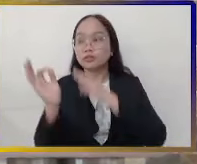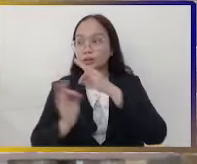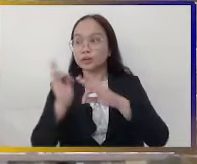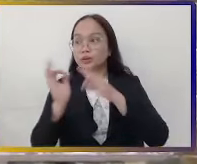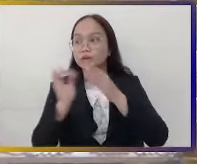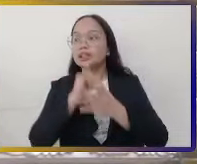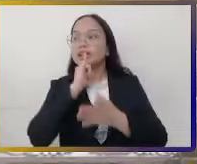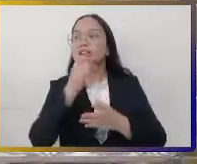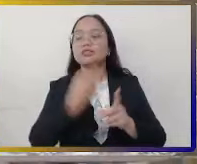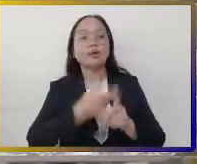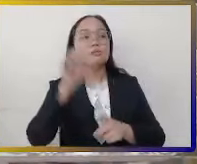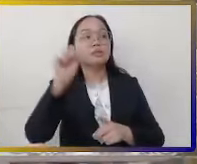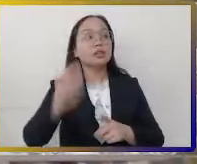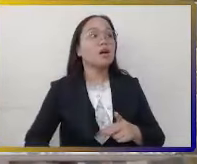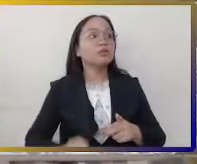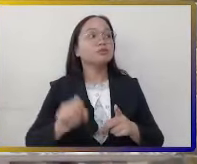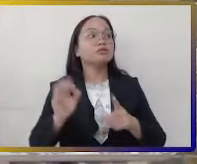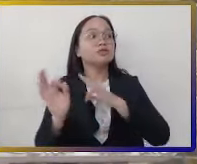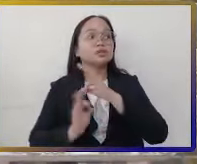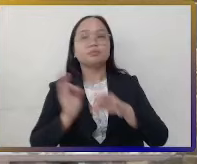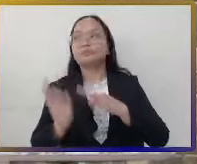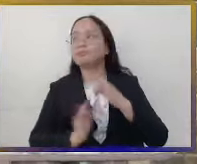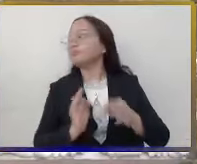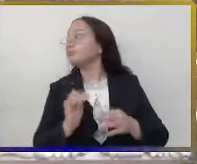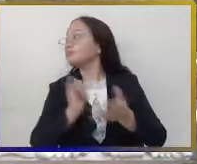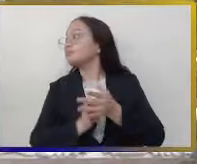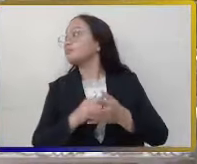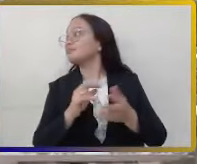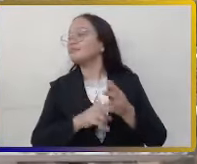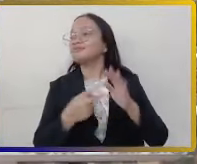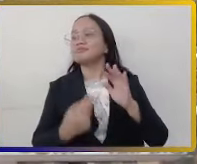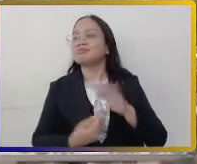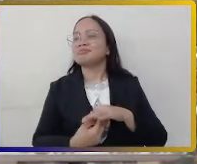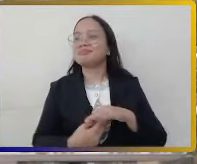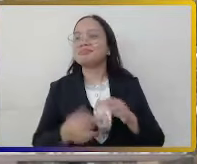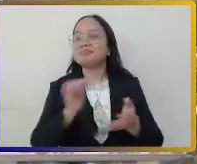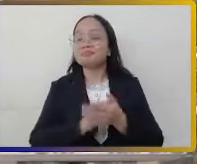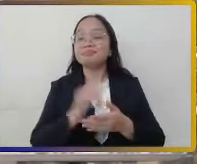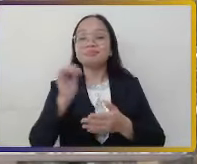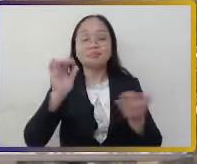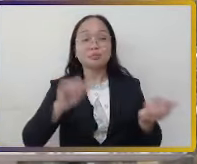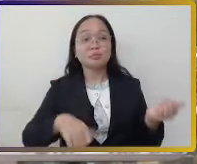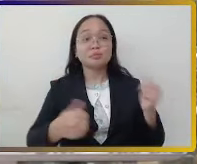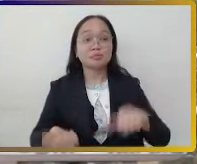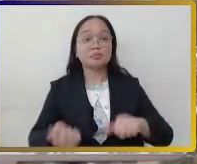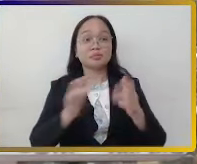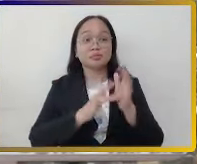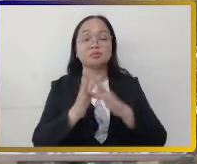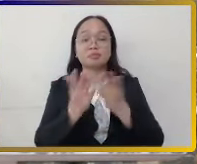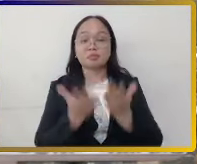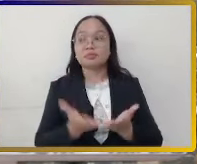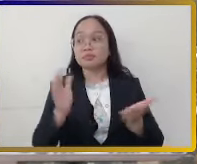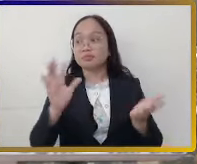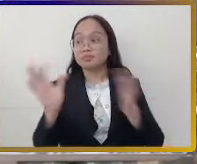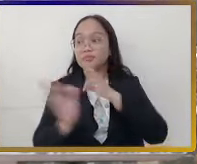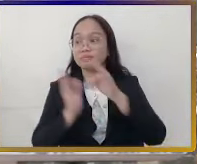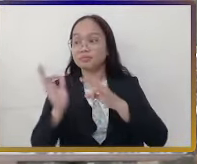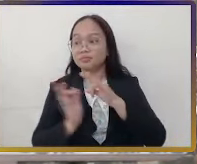sa Southern Baptist Fellowship. At yung Bible Baptist Fellowship, tanggalin niyo yung